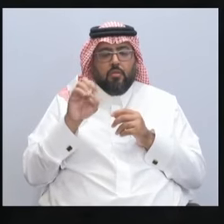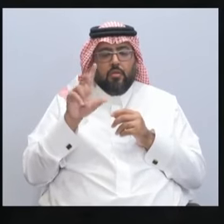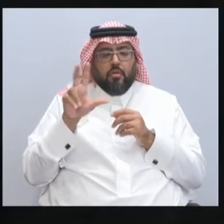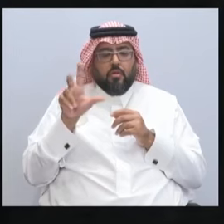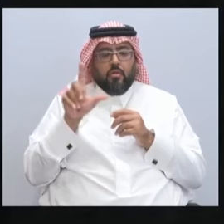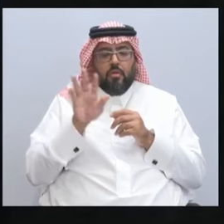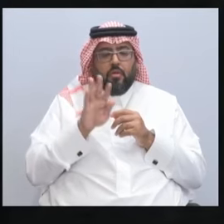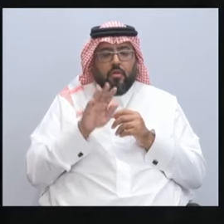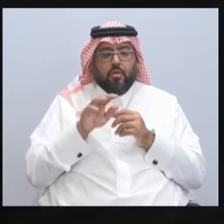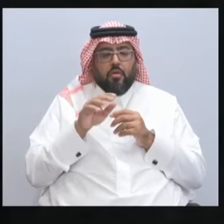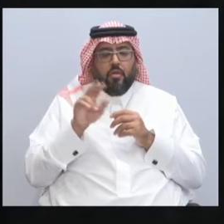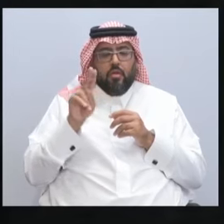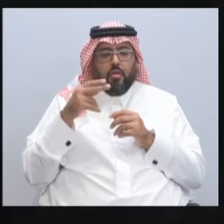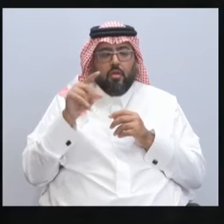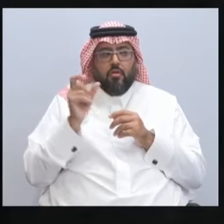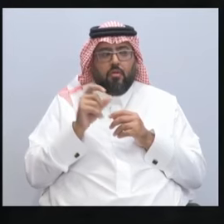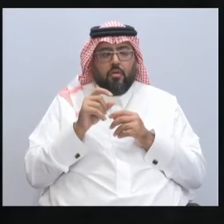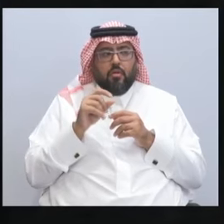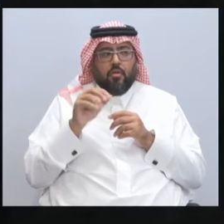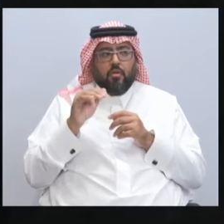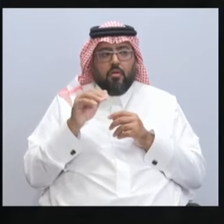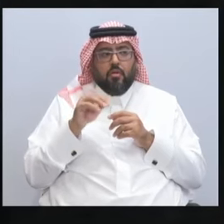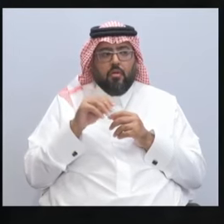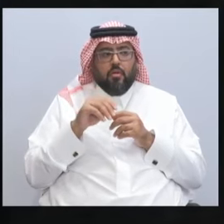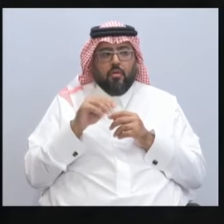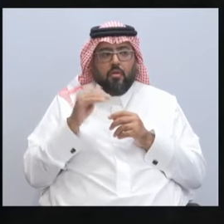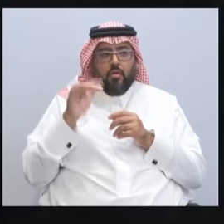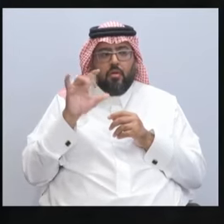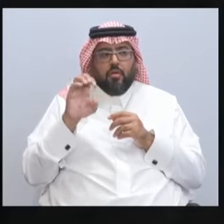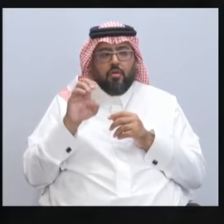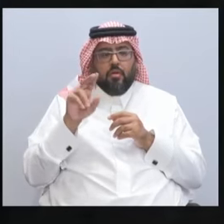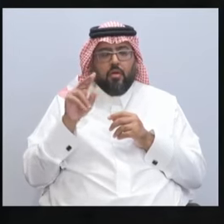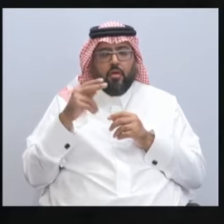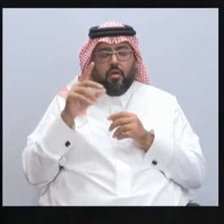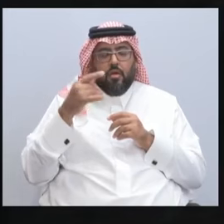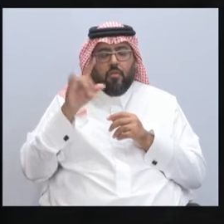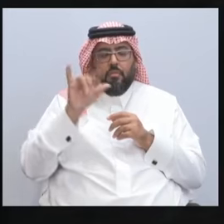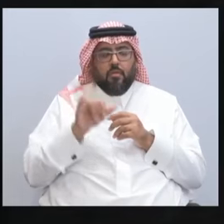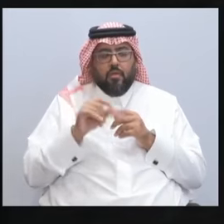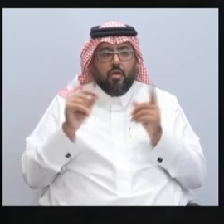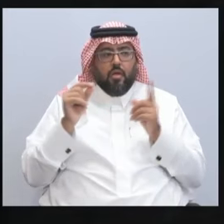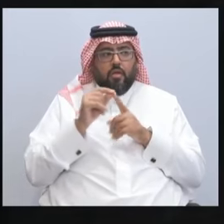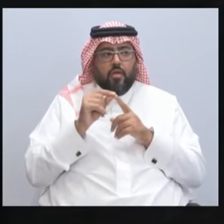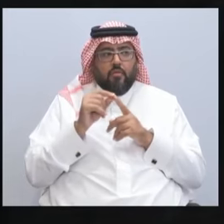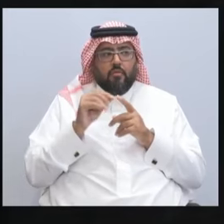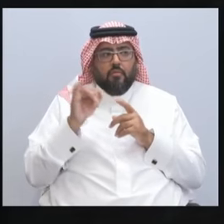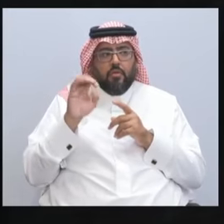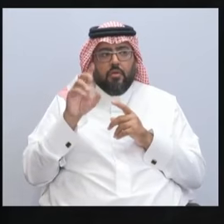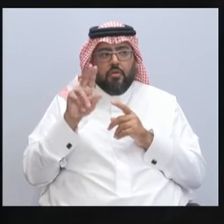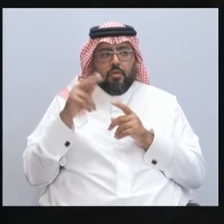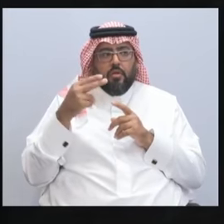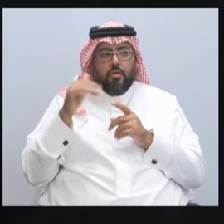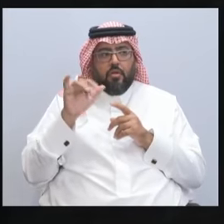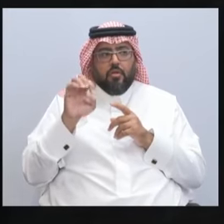مجلس التعاون لدول الخليج العربي ثلاثه ان يستنتج الطالب اهداف مجلس التعاون لدول